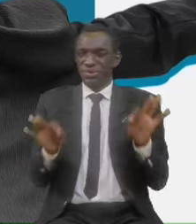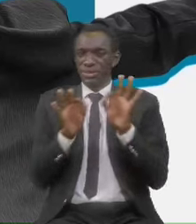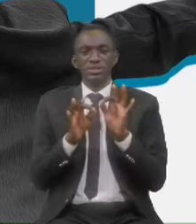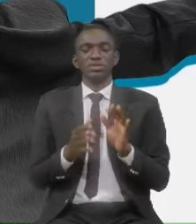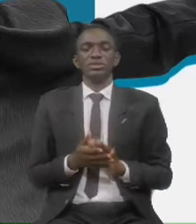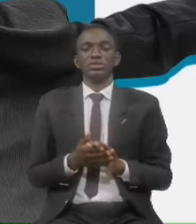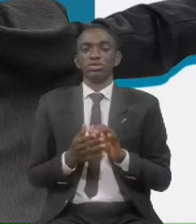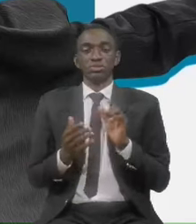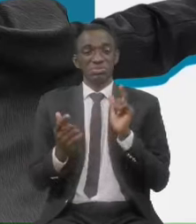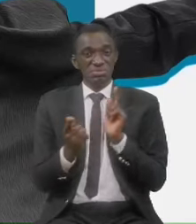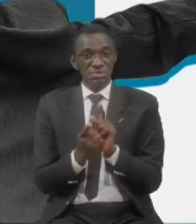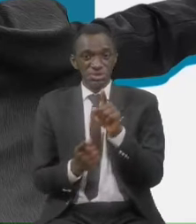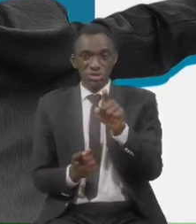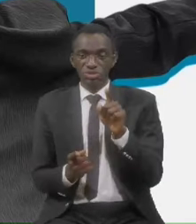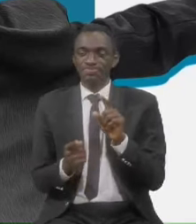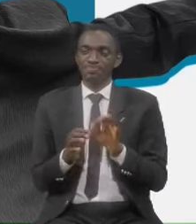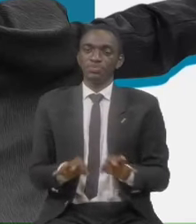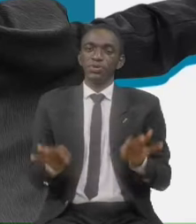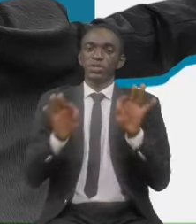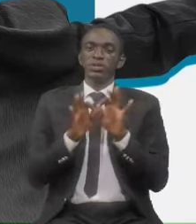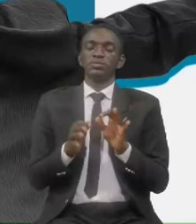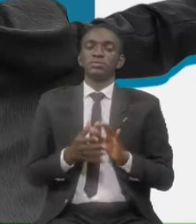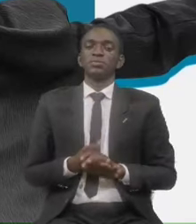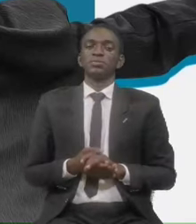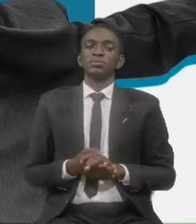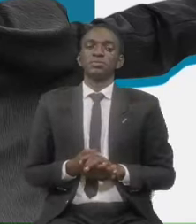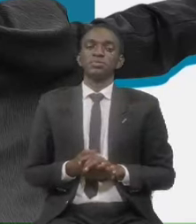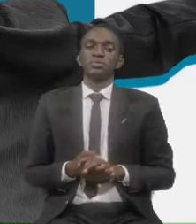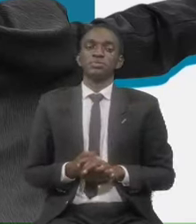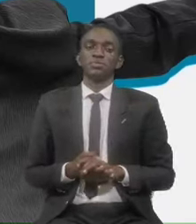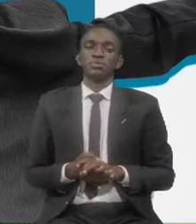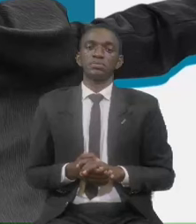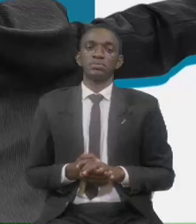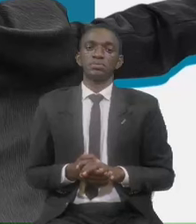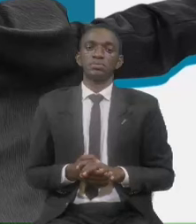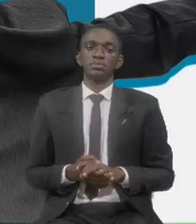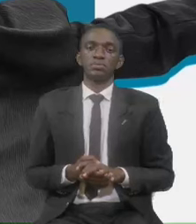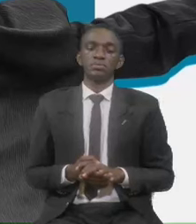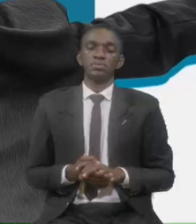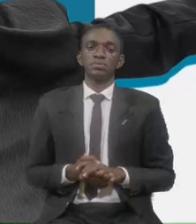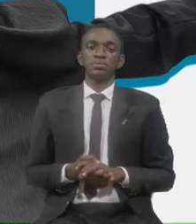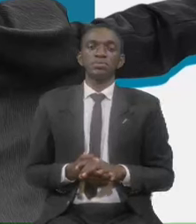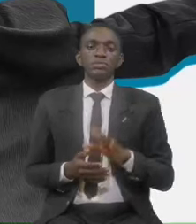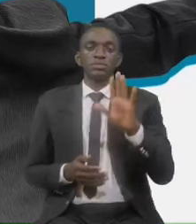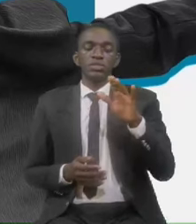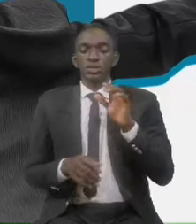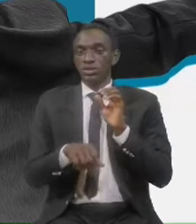nous aider à prendre contact avec vous après le programme.